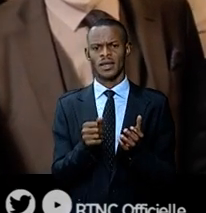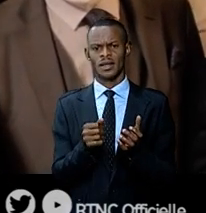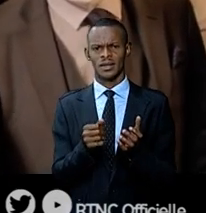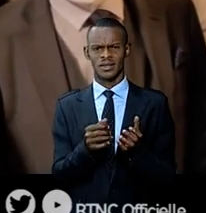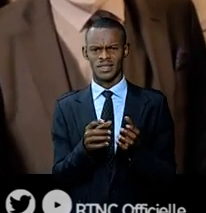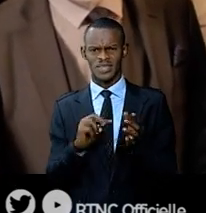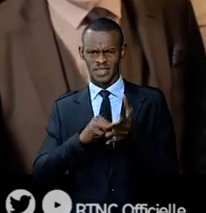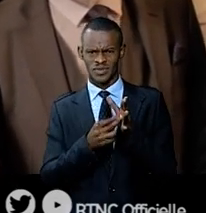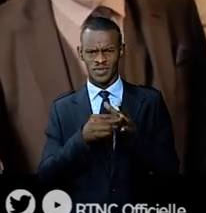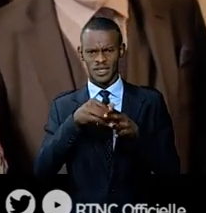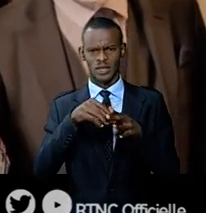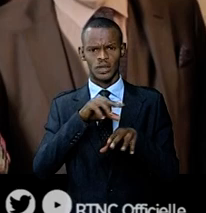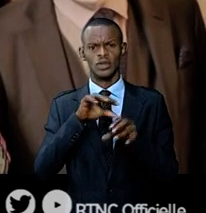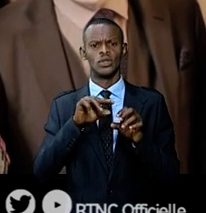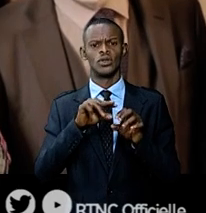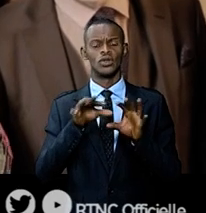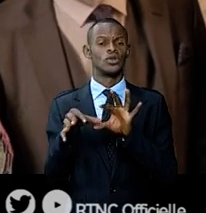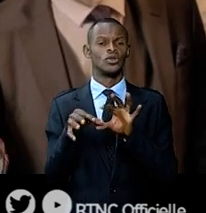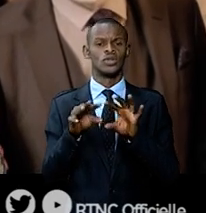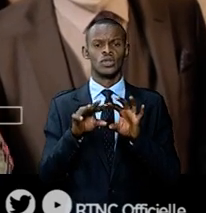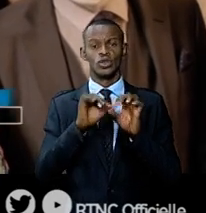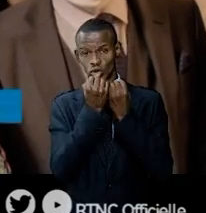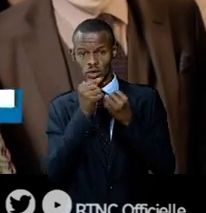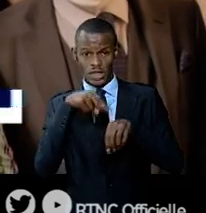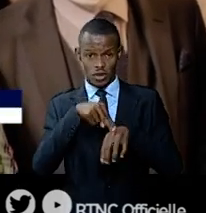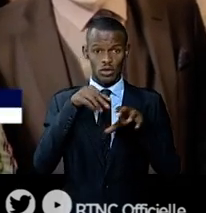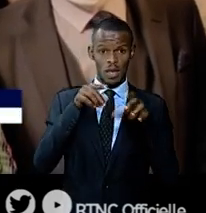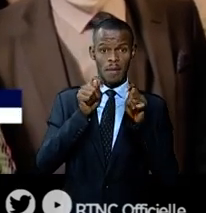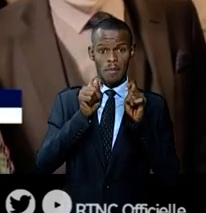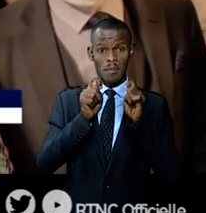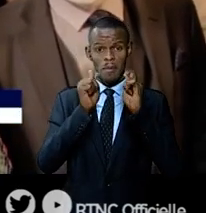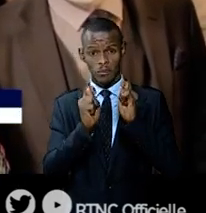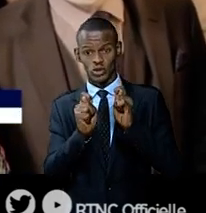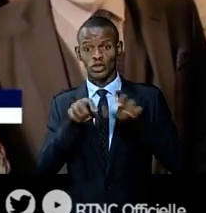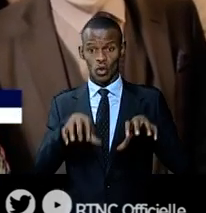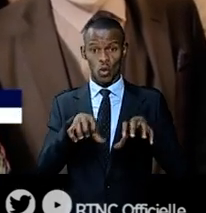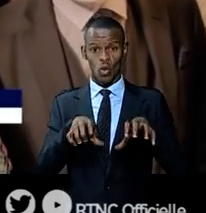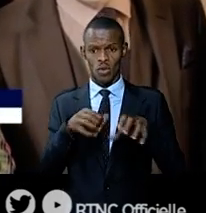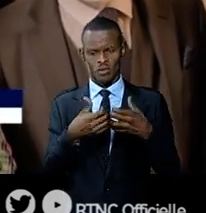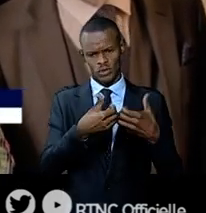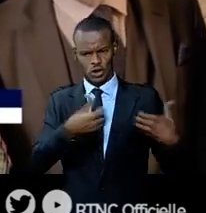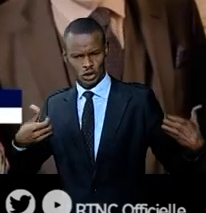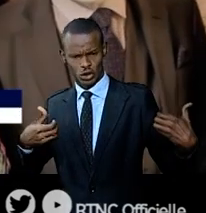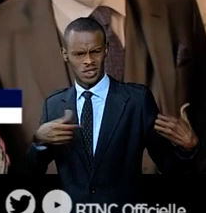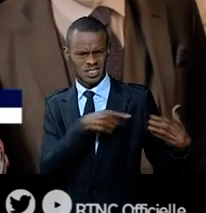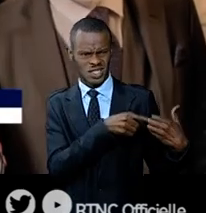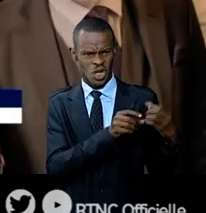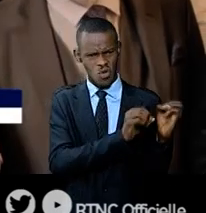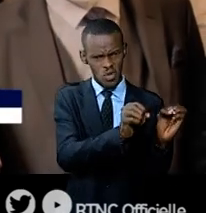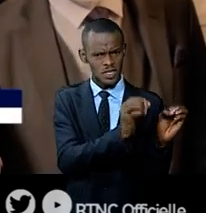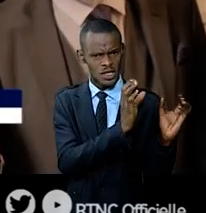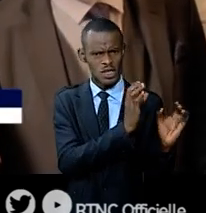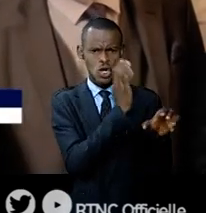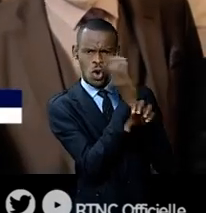partie de l'Union nationale de la presse du Congo. Il a fait une proposition par rapport à la tenue